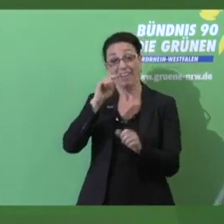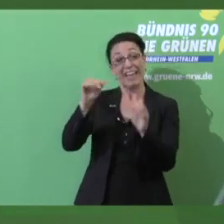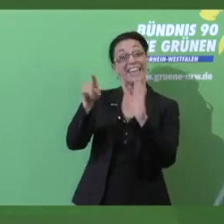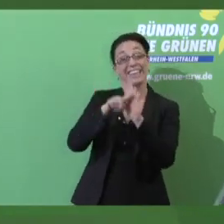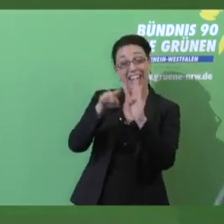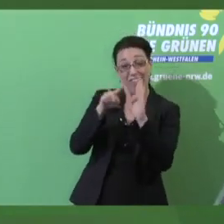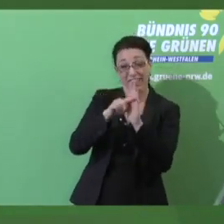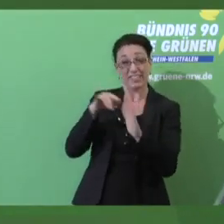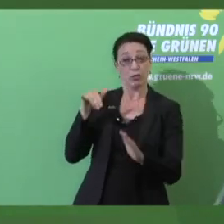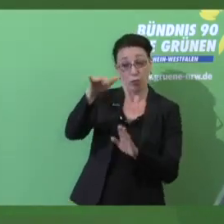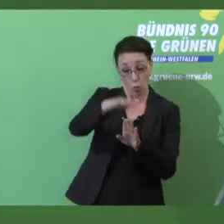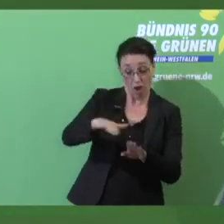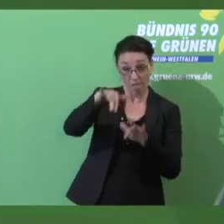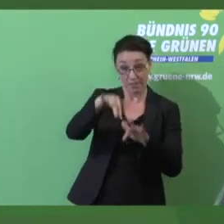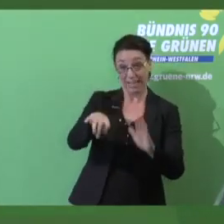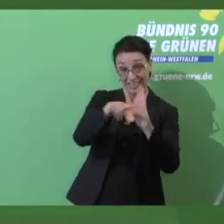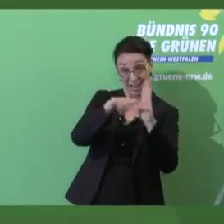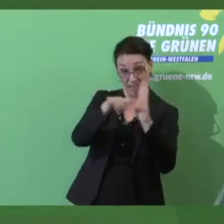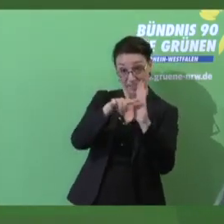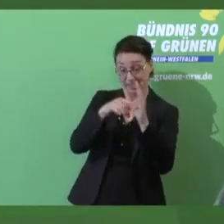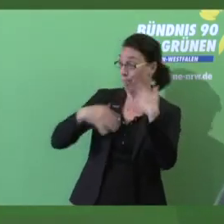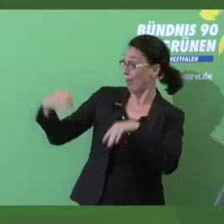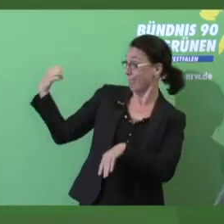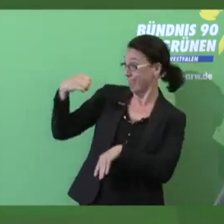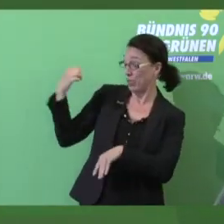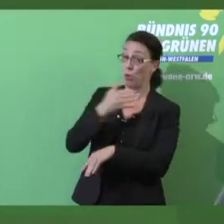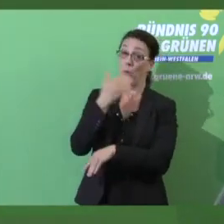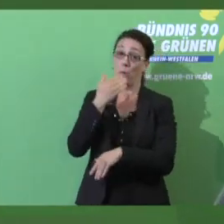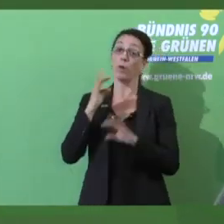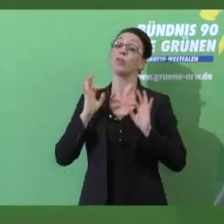Regionalflughäfen und dabei bleibt es auch, liebe Freundinnen und Freunde.